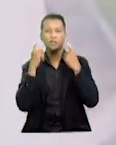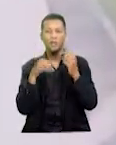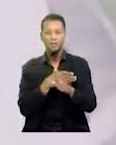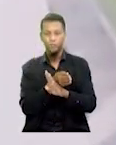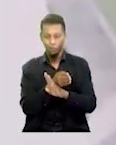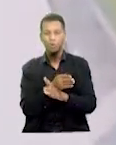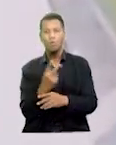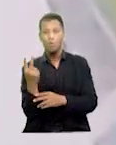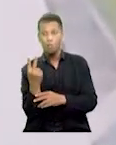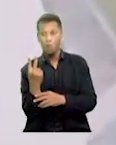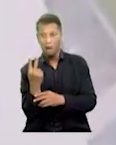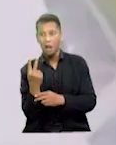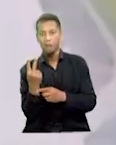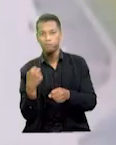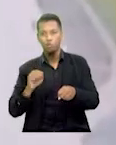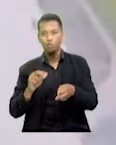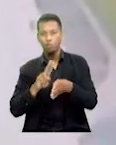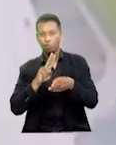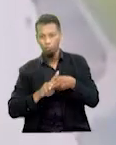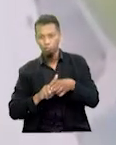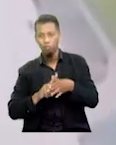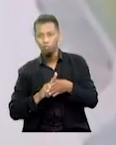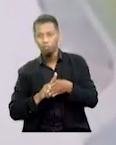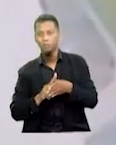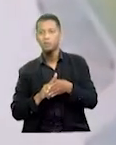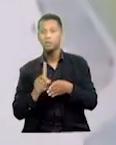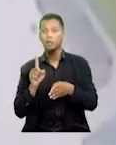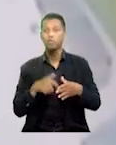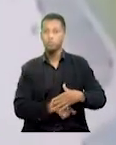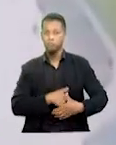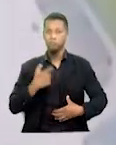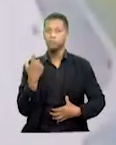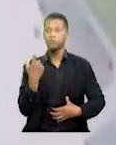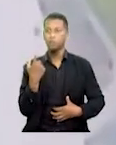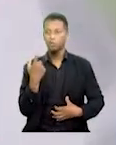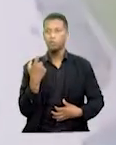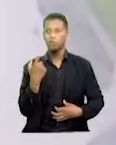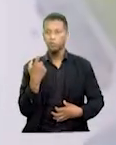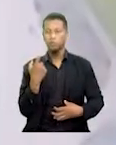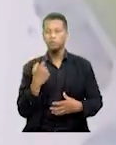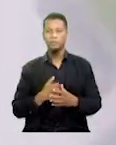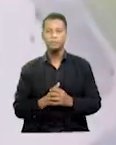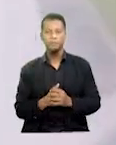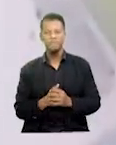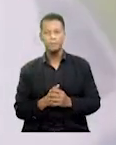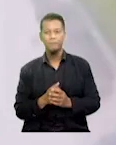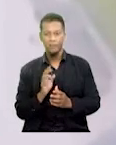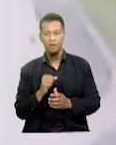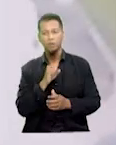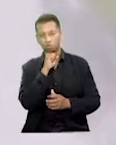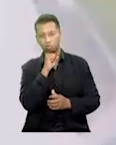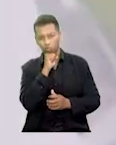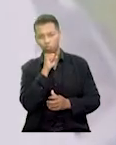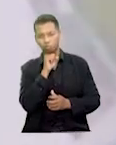datang berboncengan dengan sepeda motor. Seorang pelaku membawa senjata api, sementara pelaku lain menunggu di depan minimarket.